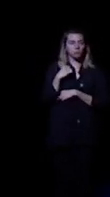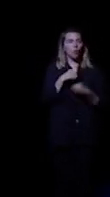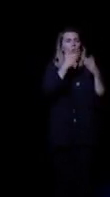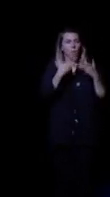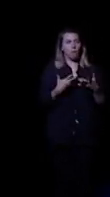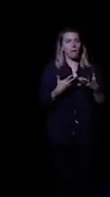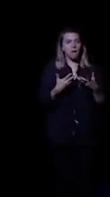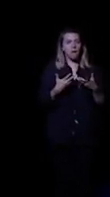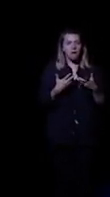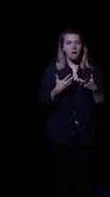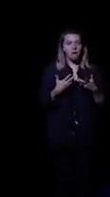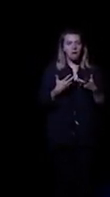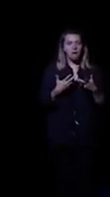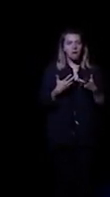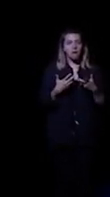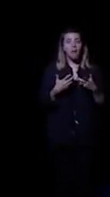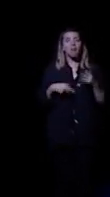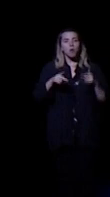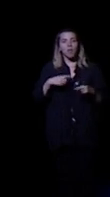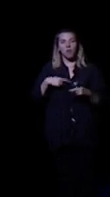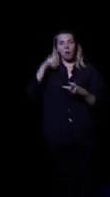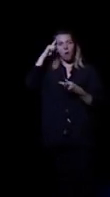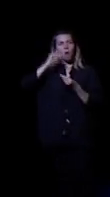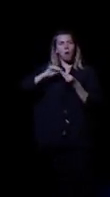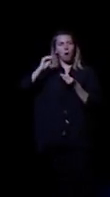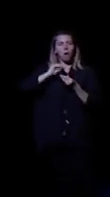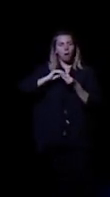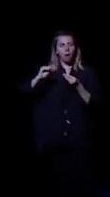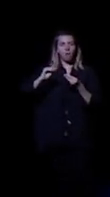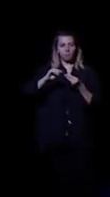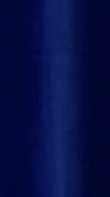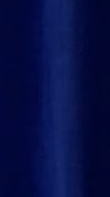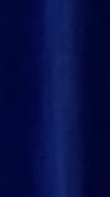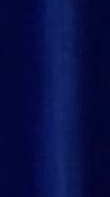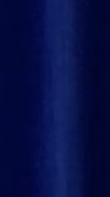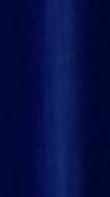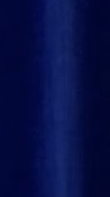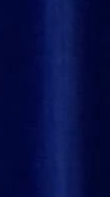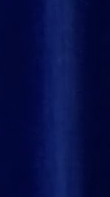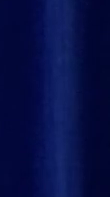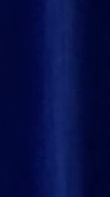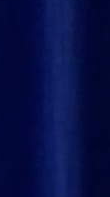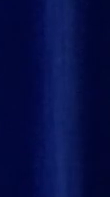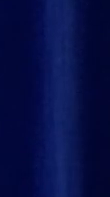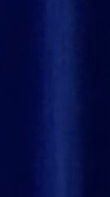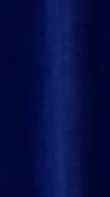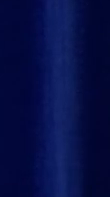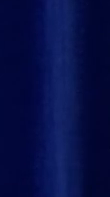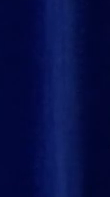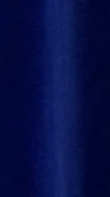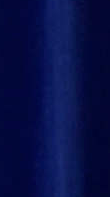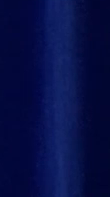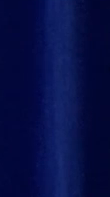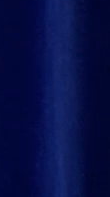Et est-ce que vous vous êtes interrogé sur le potentiel formidable qu'il pourrait y avoir à réactiver les 50%